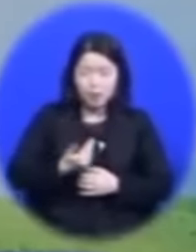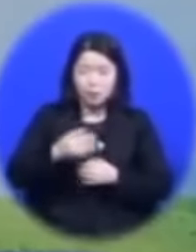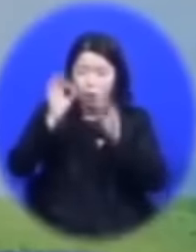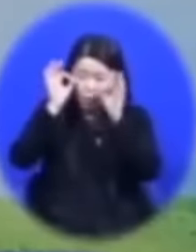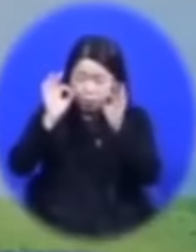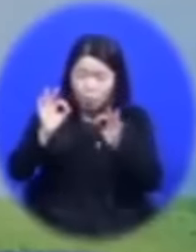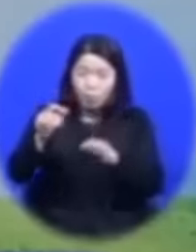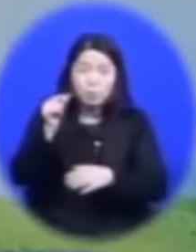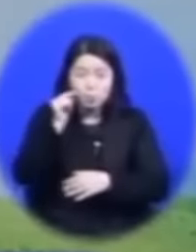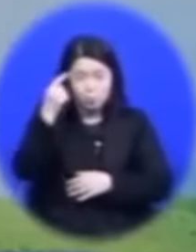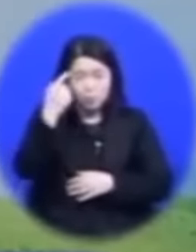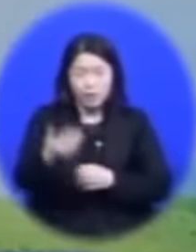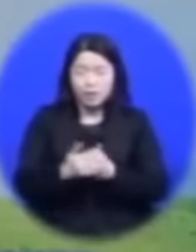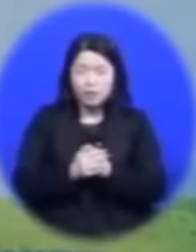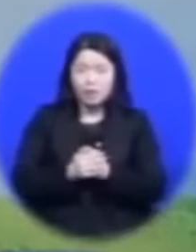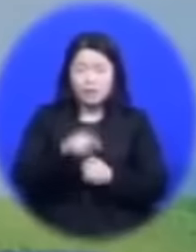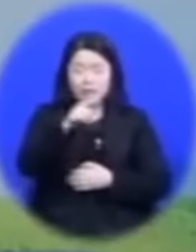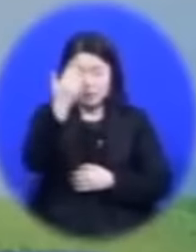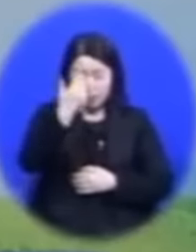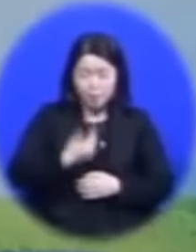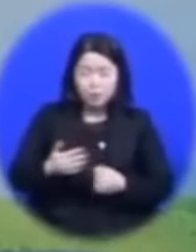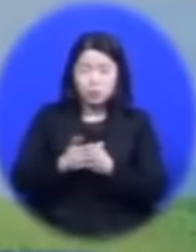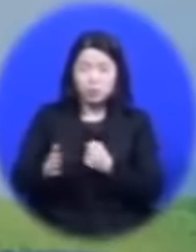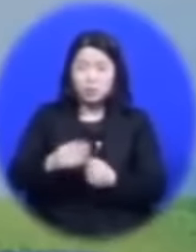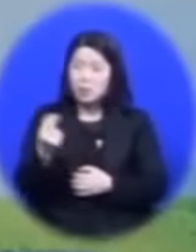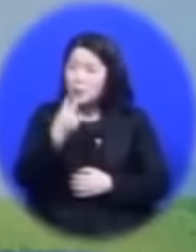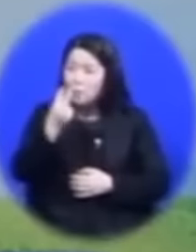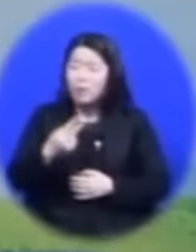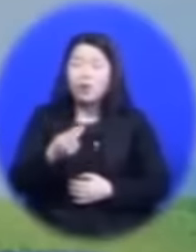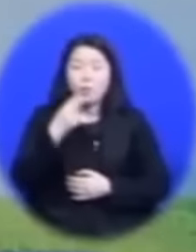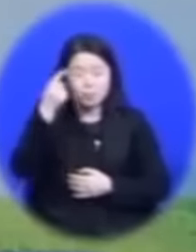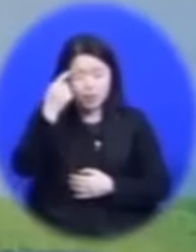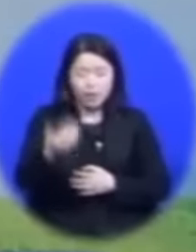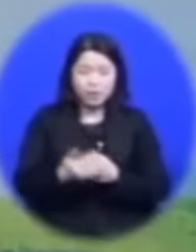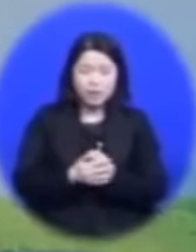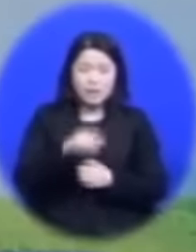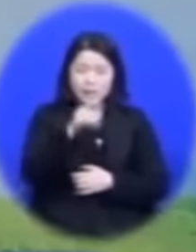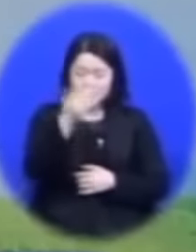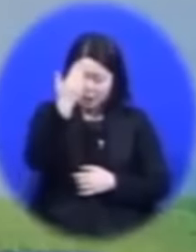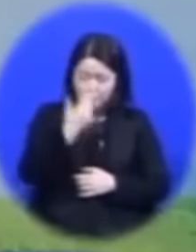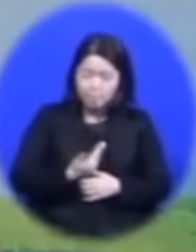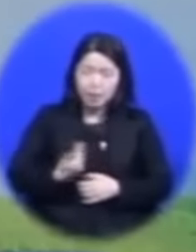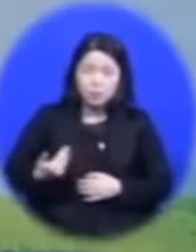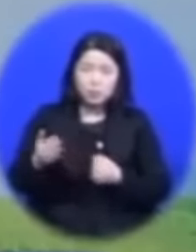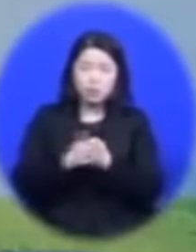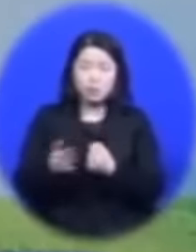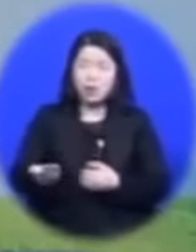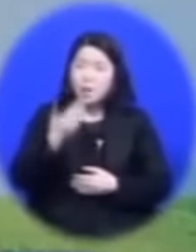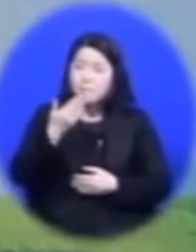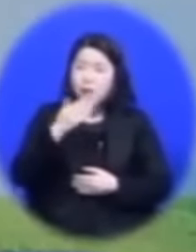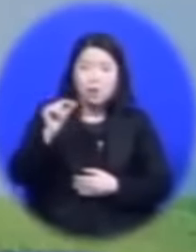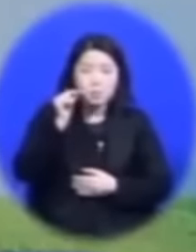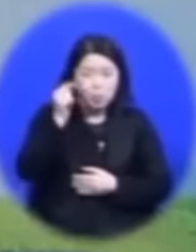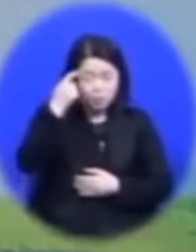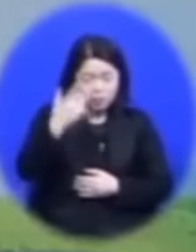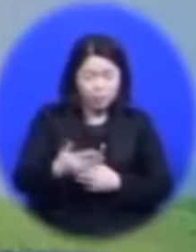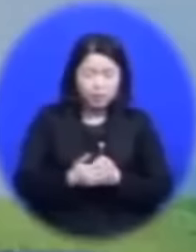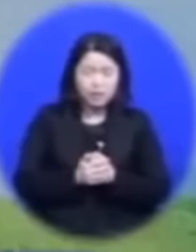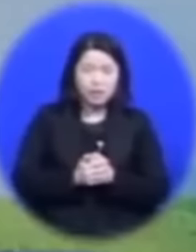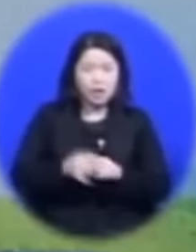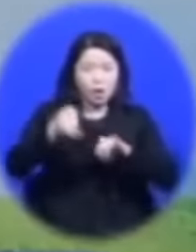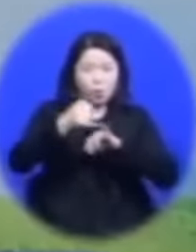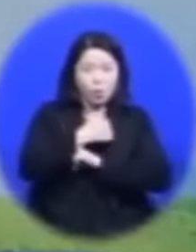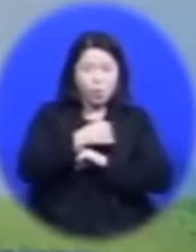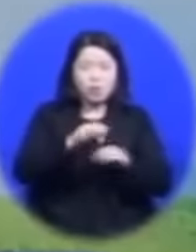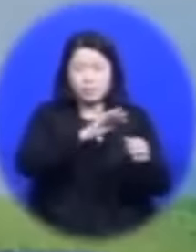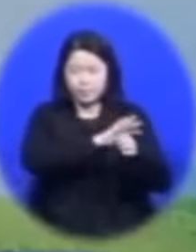것을 못 보니? 내가 반쪽에서 냄새를 못 맡니? 내가 반쪽이라서 먹을 것을 못 먹니? 꼭